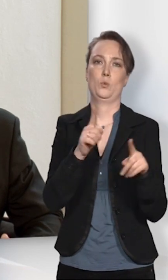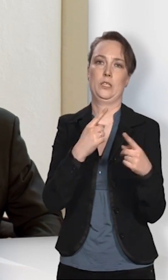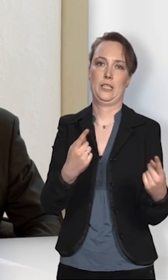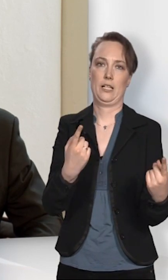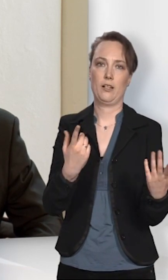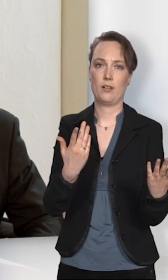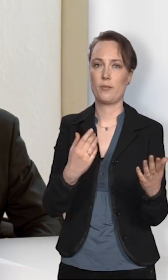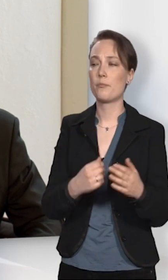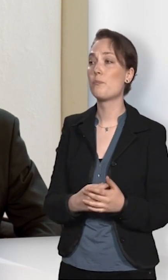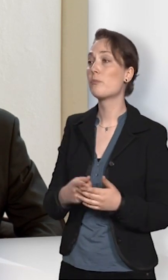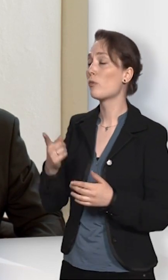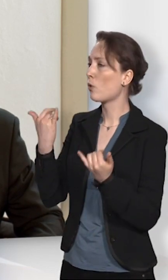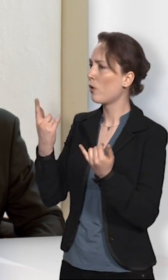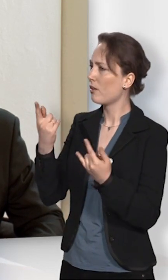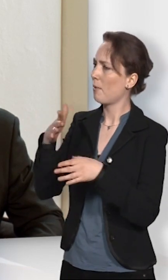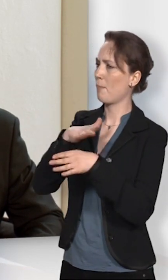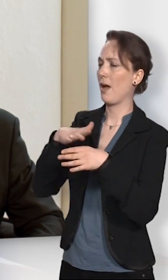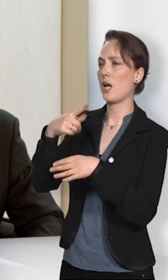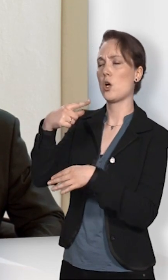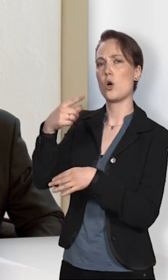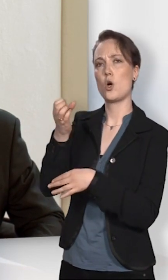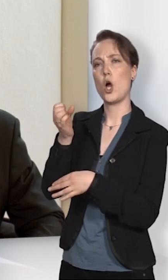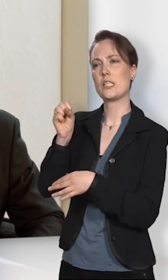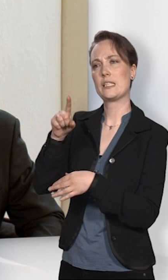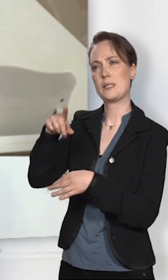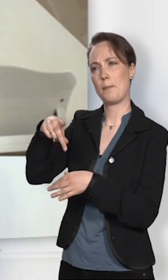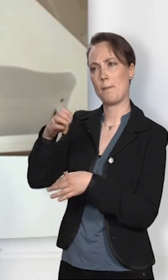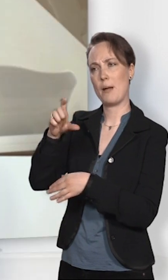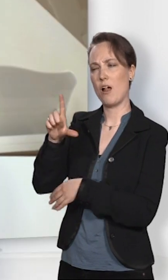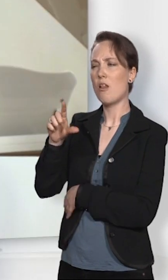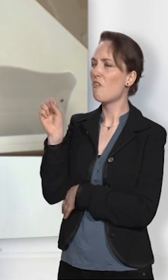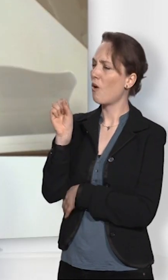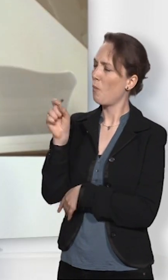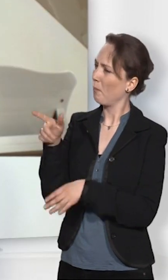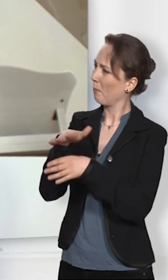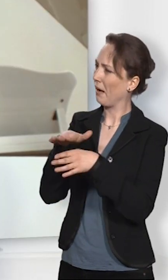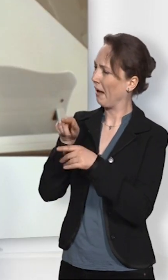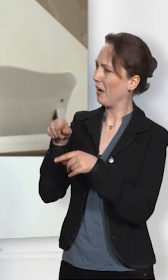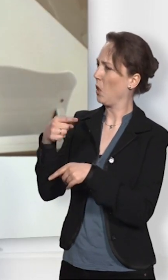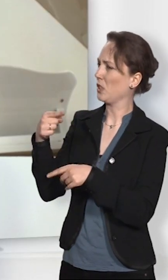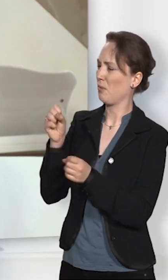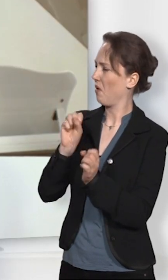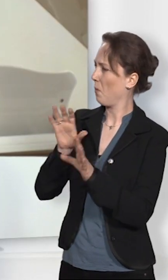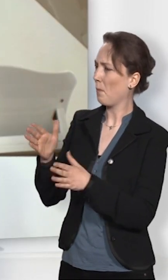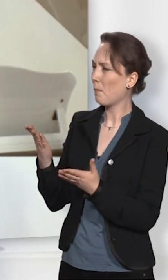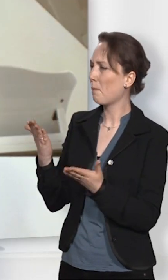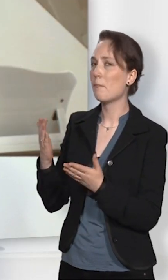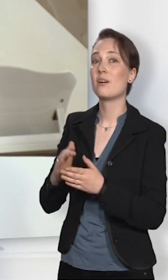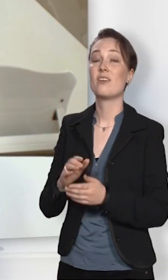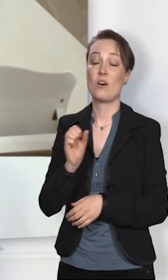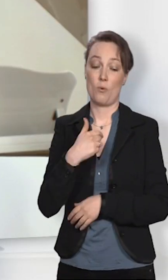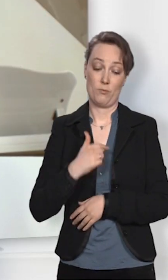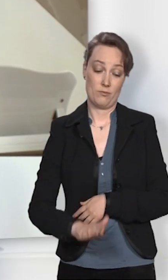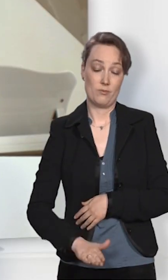Bereich Gospels gelandet. Wieso ausgerechnet Gospelmusik? Weil mich Gospel im Grunde genommen von klein auf interessiert